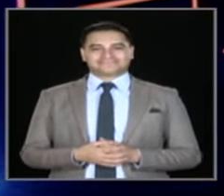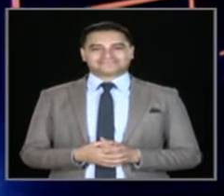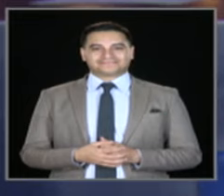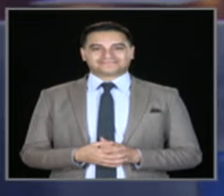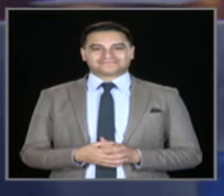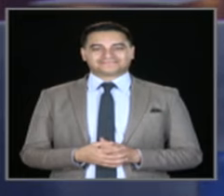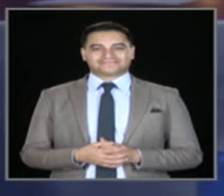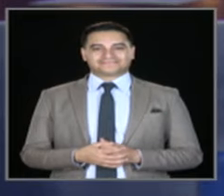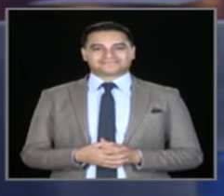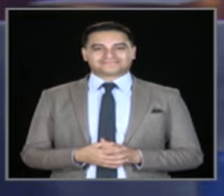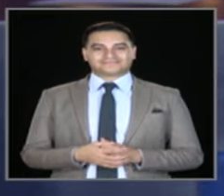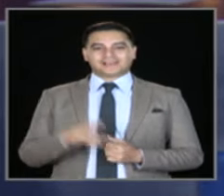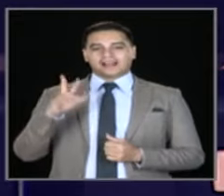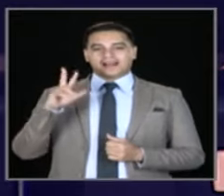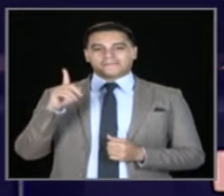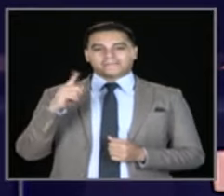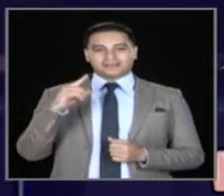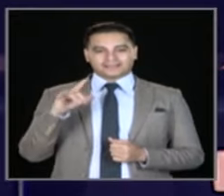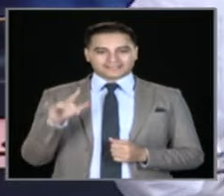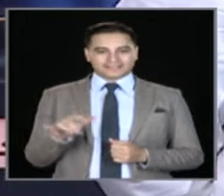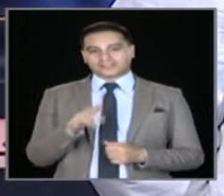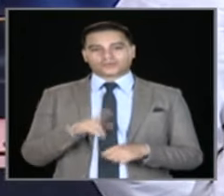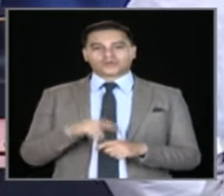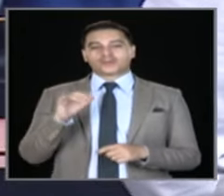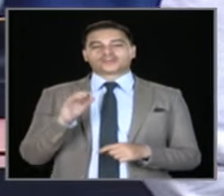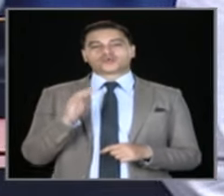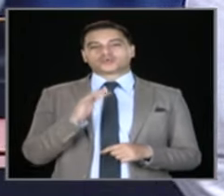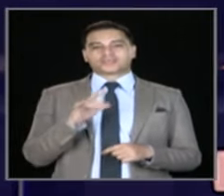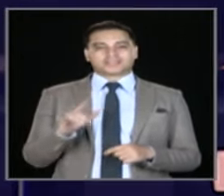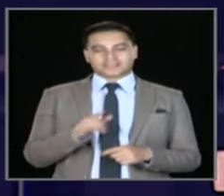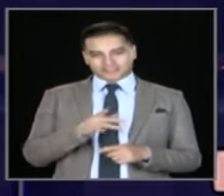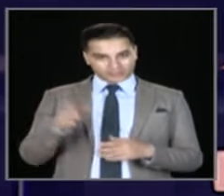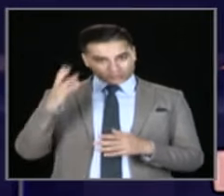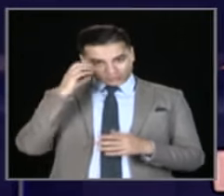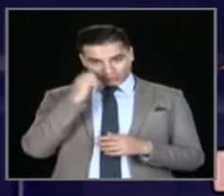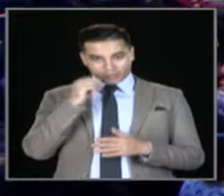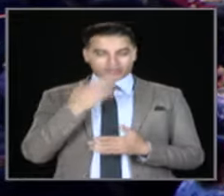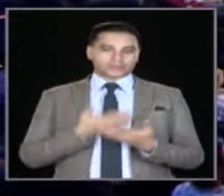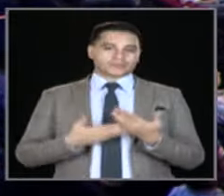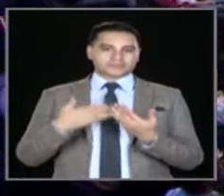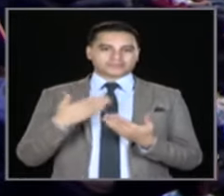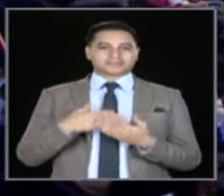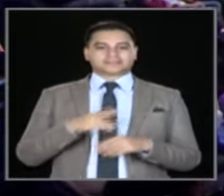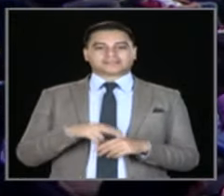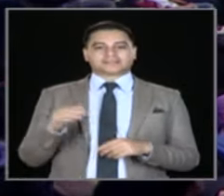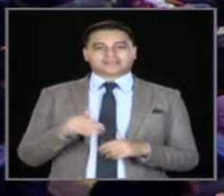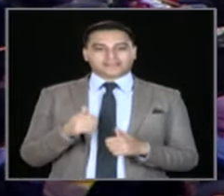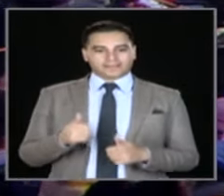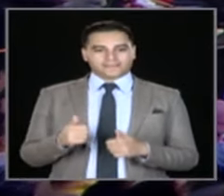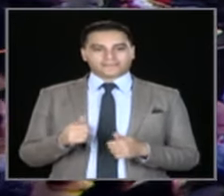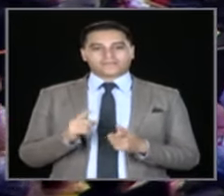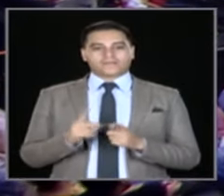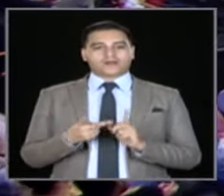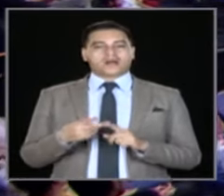الضغط البدري ويسري يسري والبدري يسري هتروح تسمع اغنيه وترجع لنا تاني اتفضل عبد